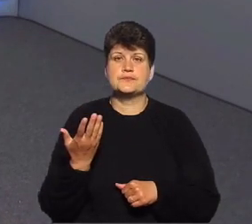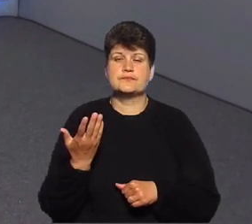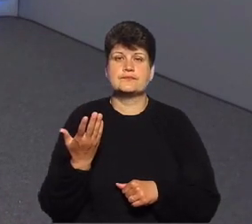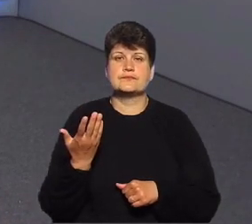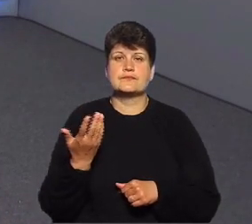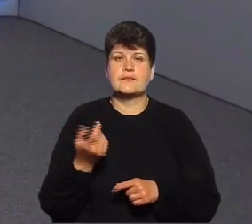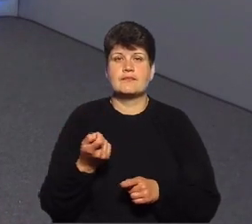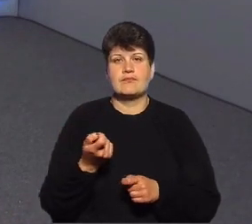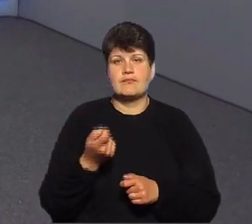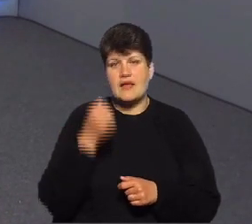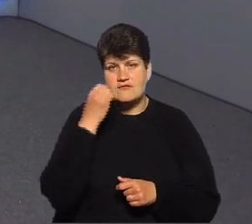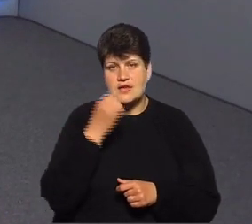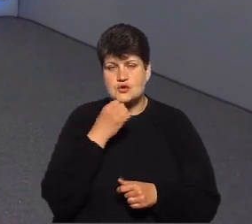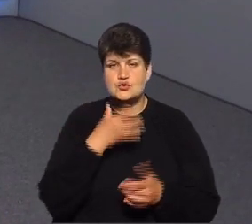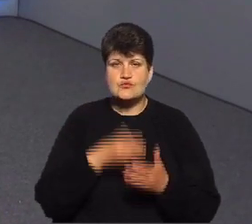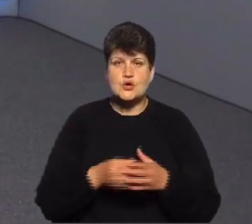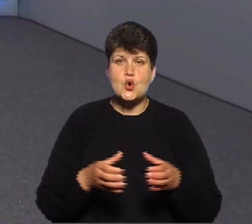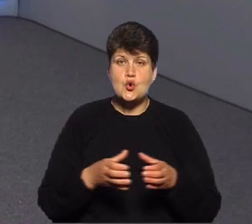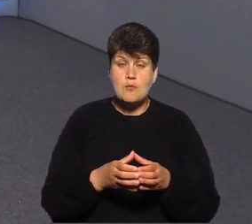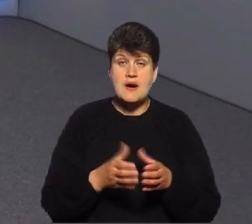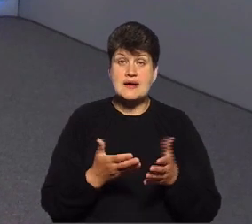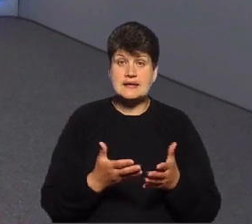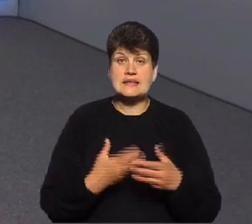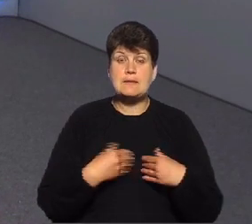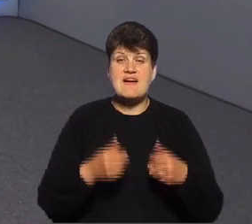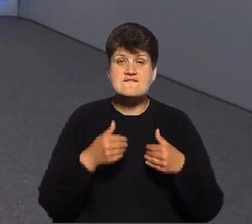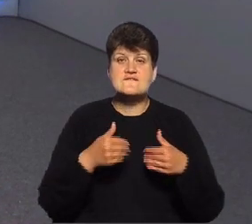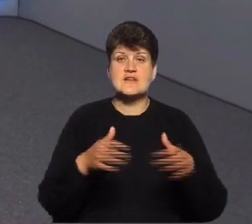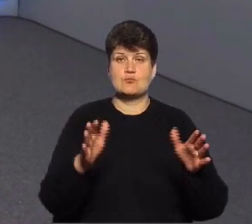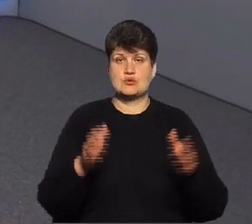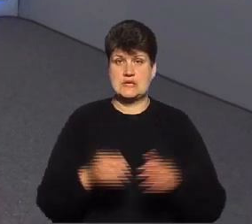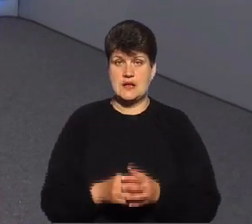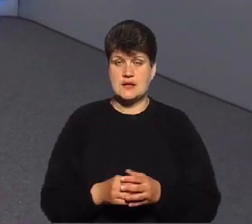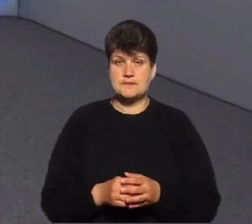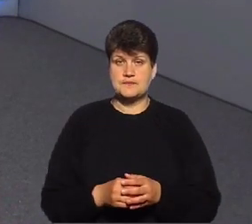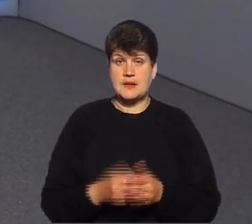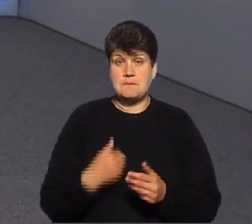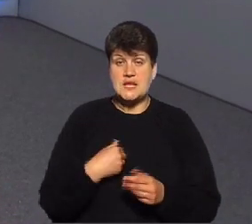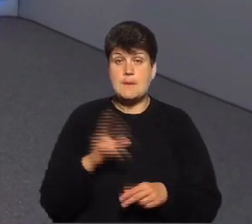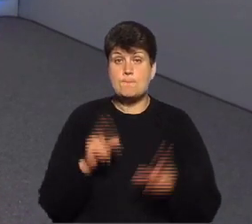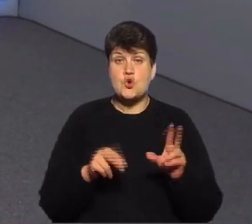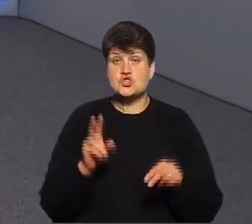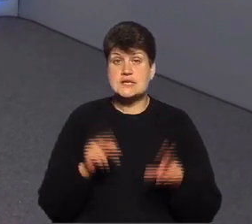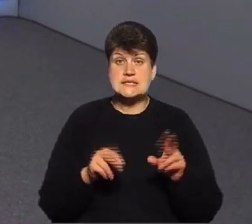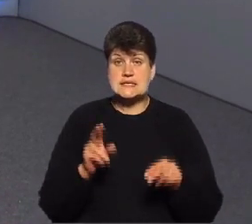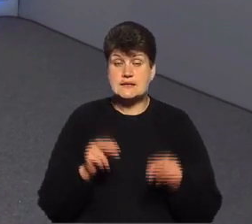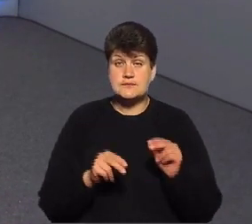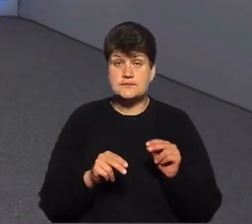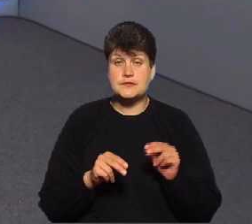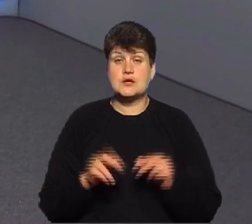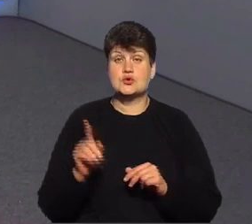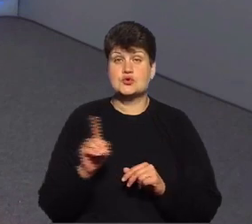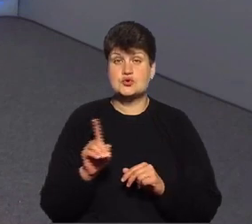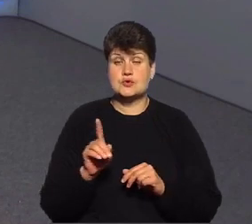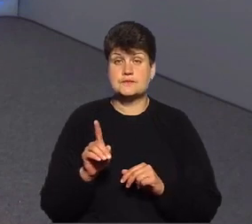вдячність своїй громаді, своїй спільноті, яка тебе випустила. І мені так пощасливилось, тому що